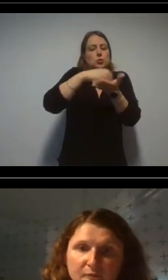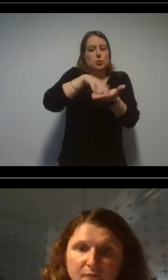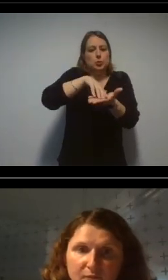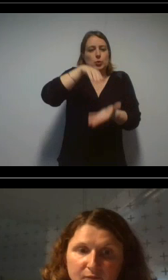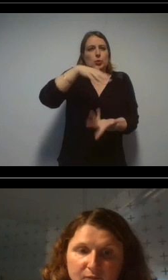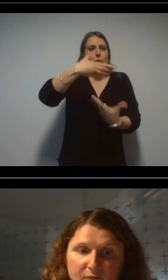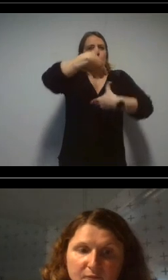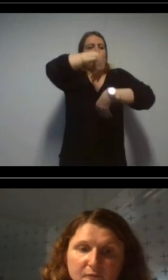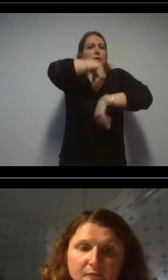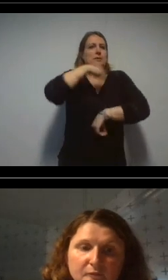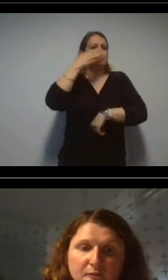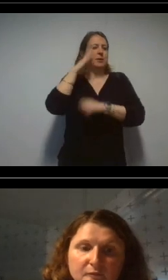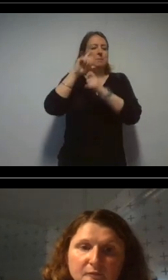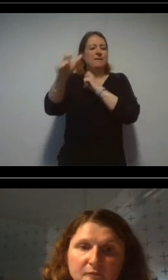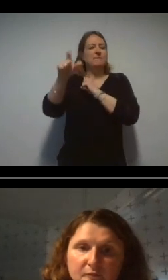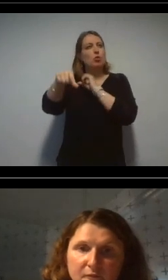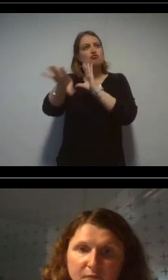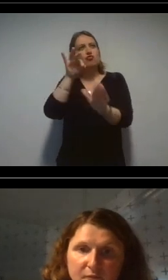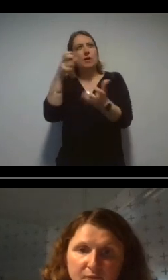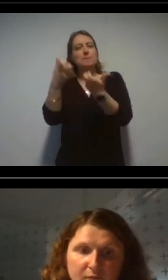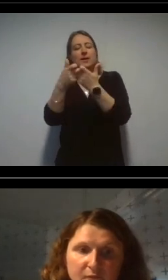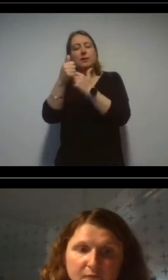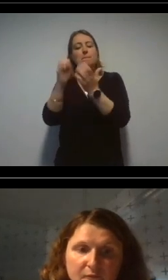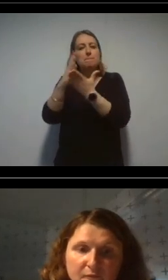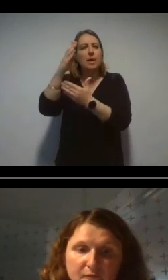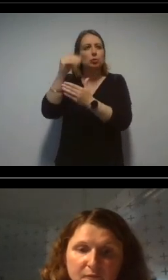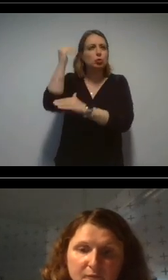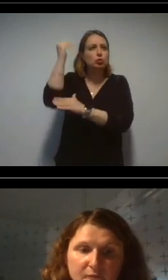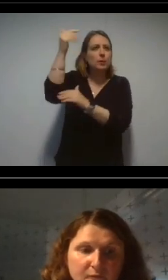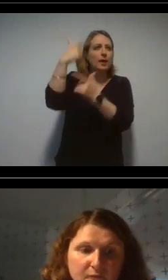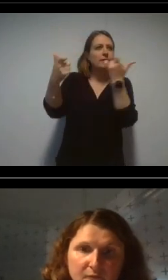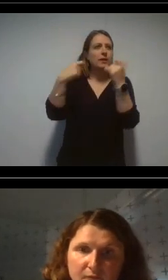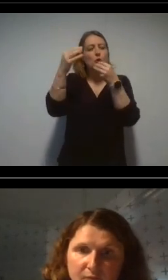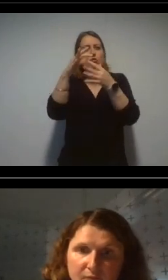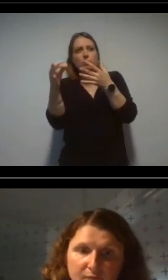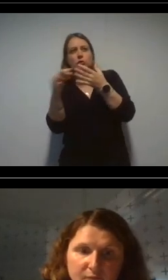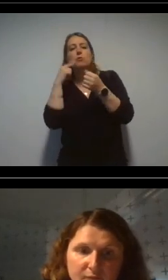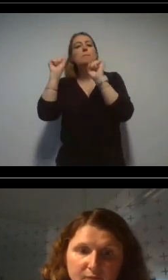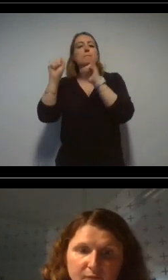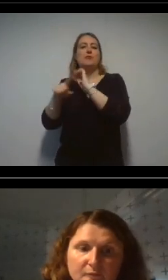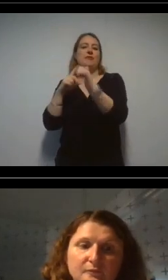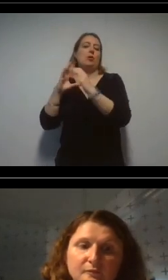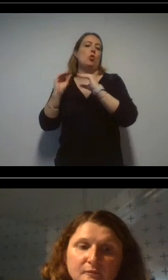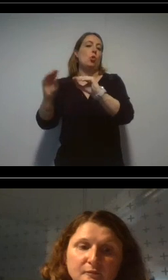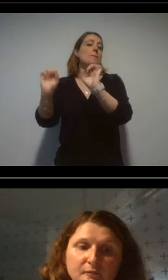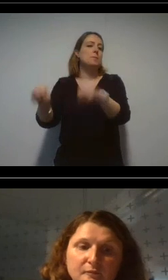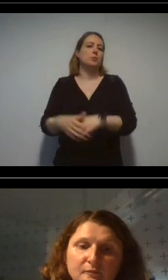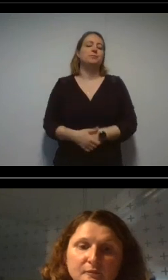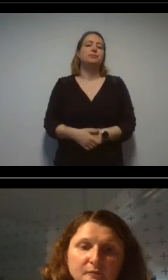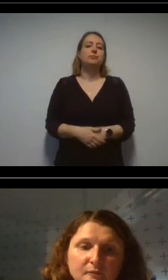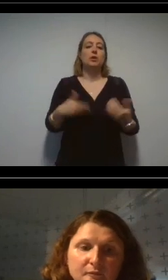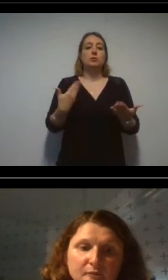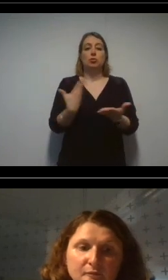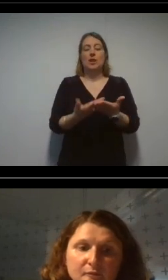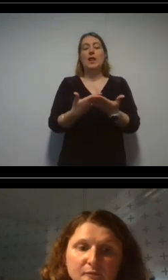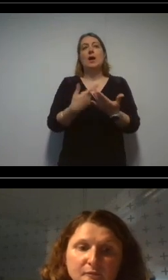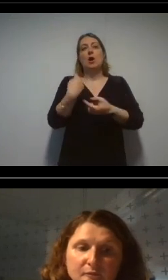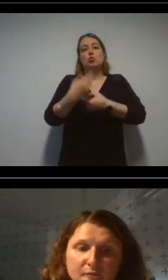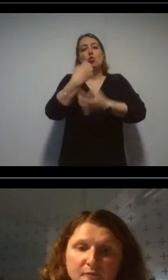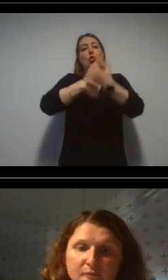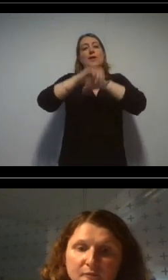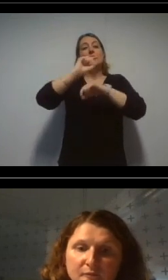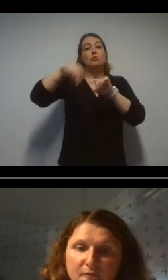des choix à faire avec Parcoursup ou d'autres choix d'options, ils puissent le faire. Donc là, on est en train d'organiser les prochains forums.